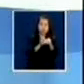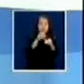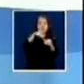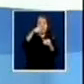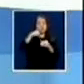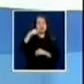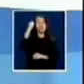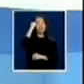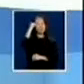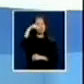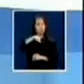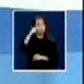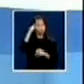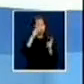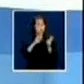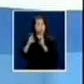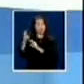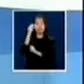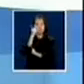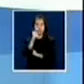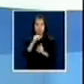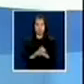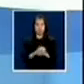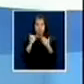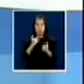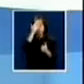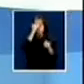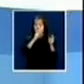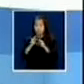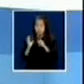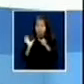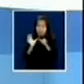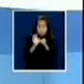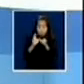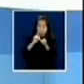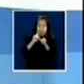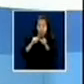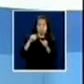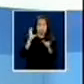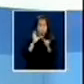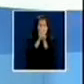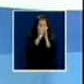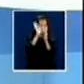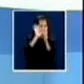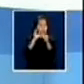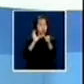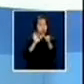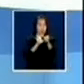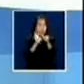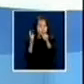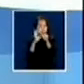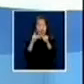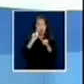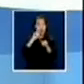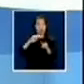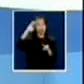มได้โดยมีการสูญเสียน้อยที่สุดการกระชับวงล้อมก็เกิดขึ้นโดยการให้ทางเจ้าหน้าที่ทหารนั้นเข้าไปตั้ง